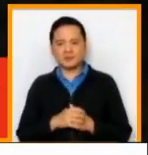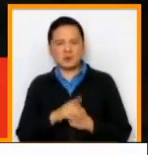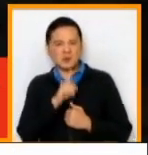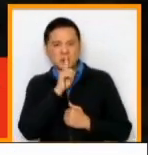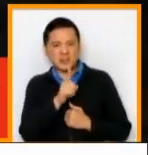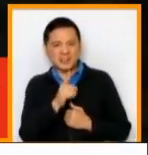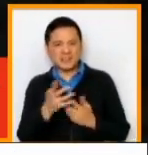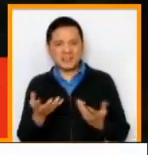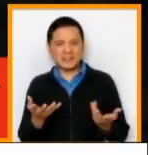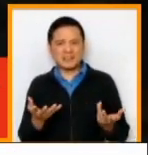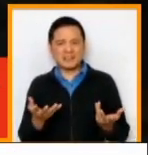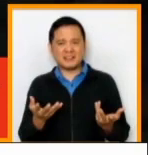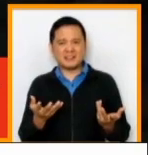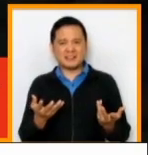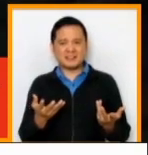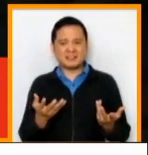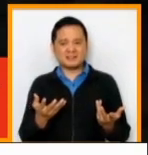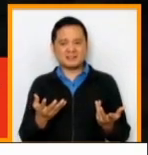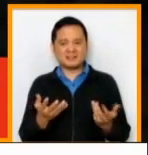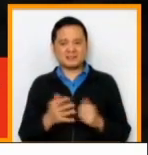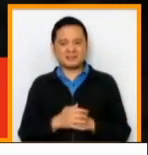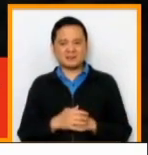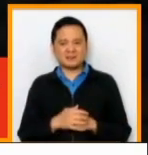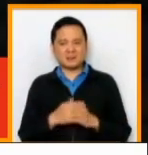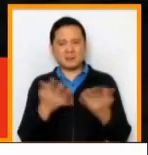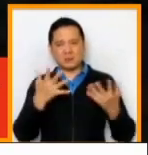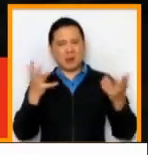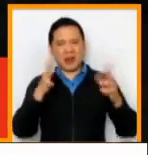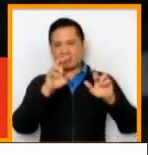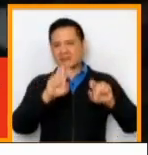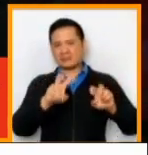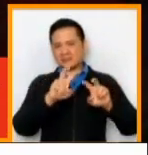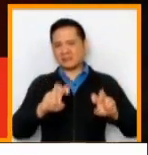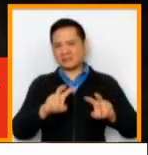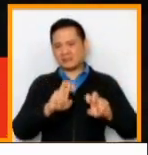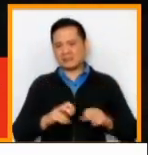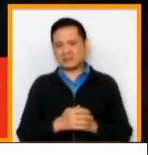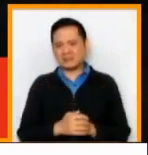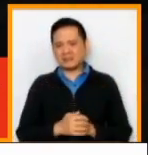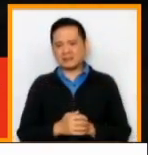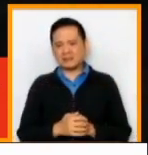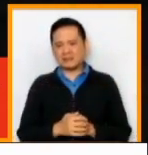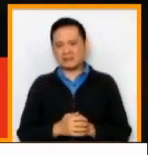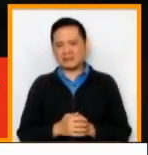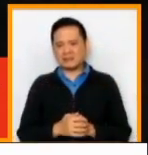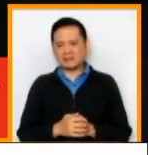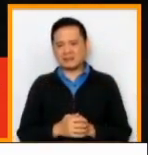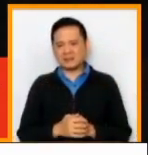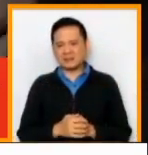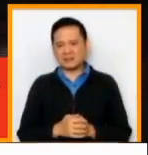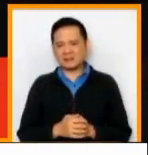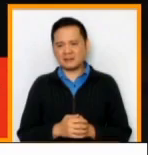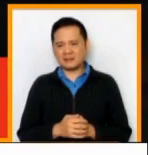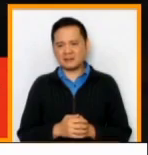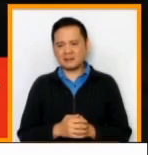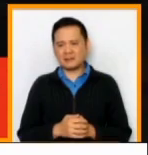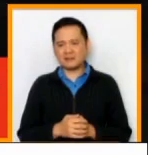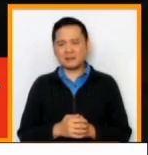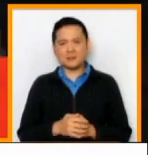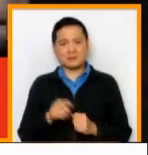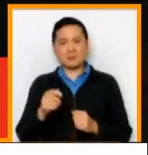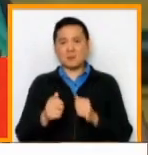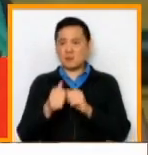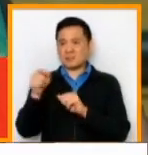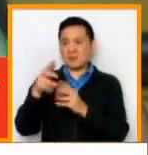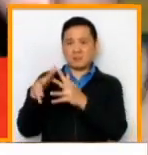effective yung face shield. Kahit naman sa parang World Health, wala namang sinabi na effective yung face shield. So, magtatanggalin na kasi parang